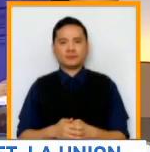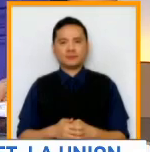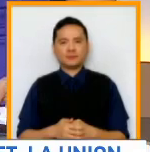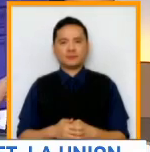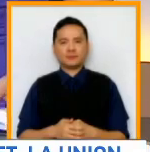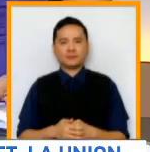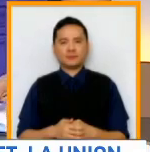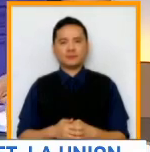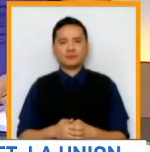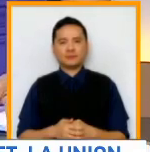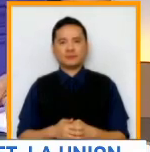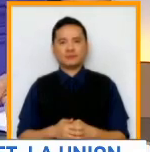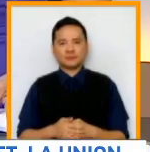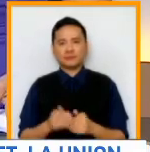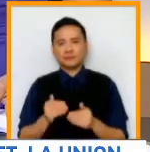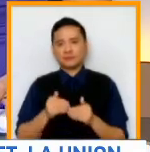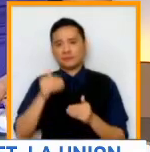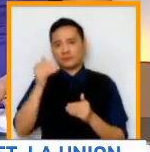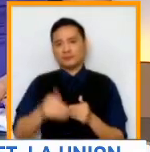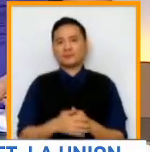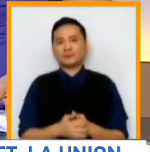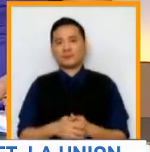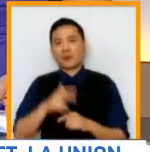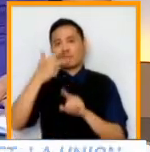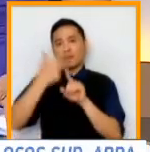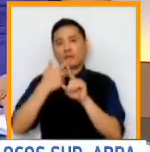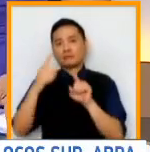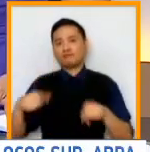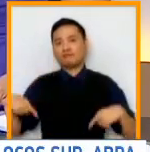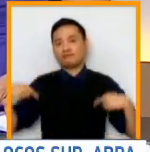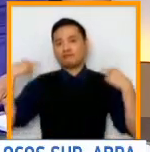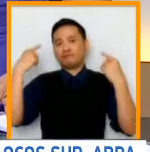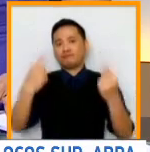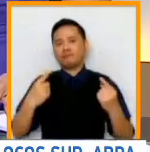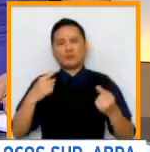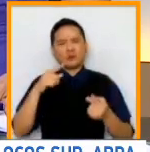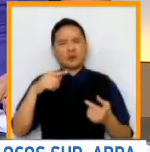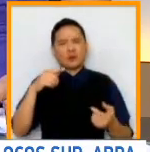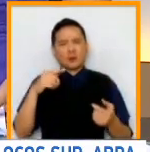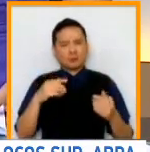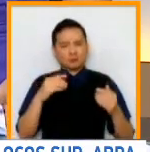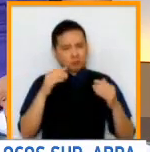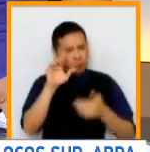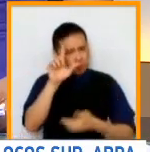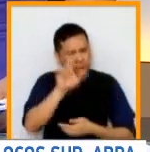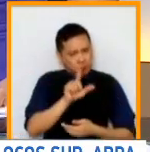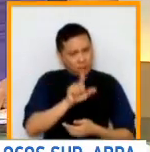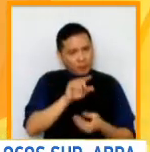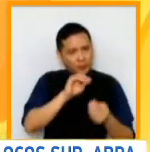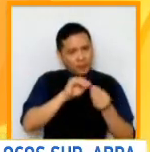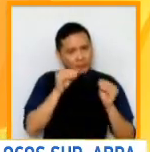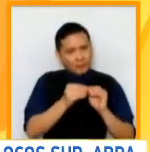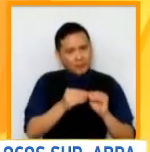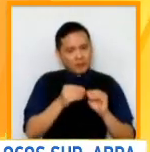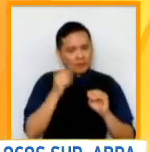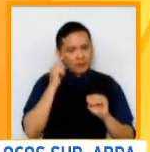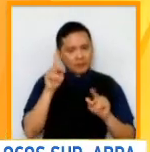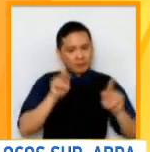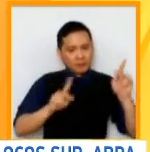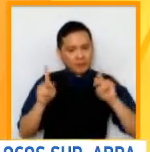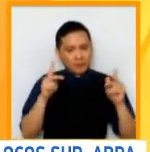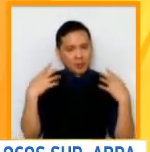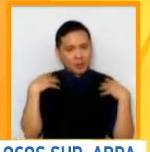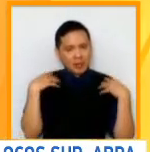Pinakamababa, sa loob ng halos 3 buwan ang mga naitalang aktibong kaso o nagpapagaling pa sa COVID-19. Base sa datos ng Department of